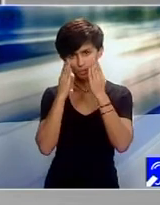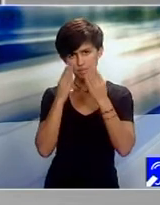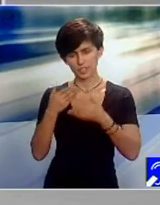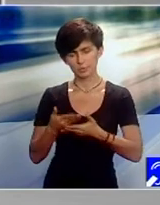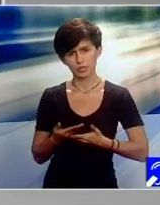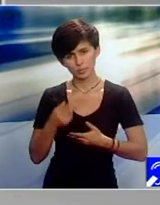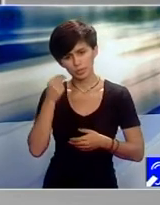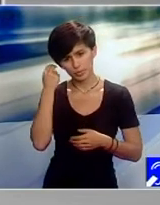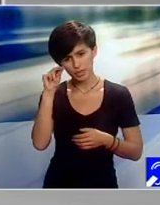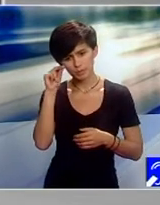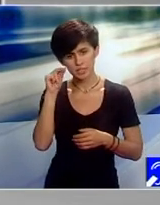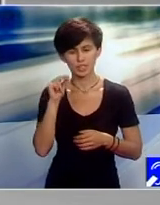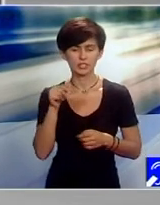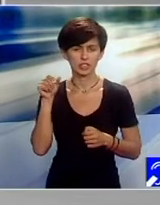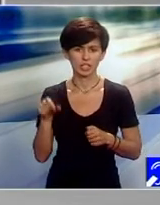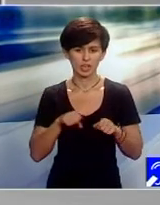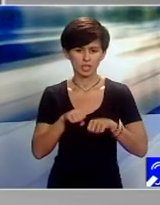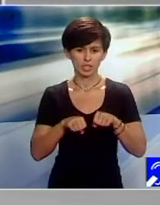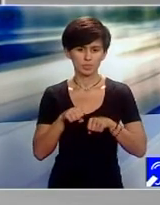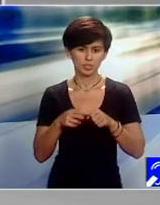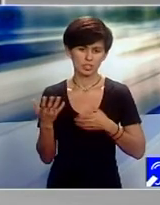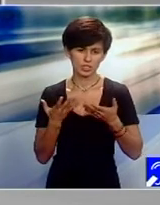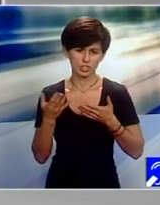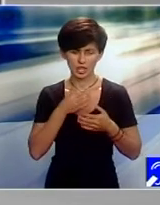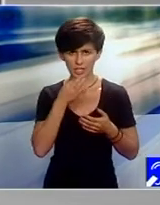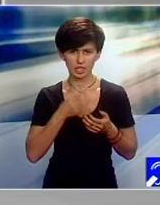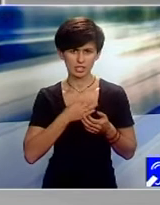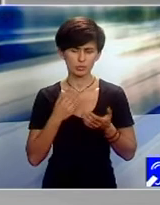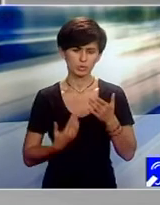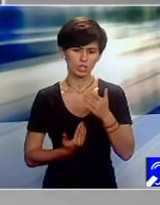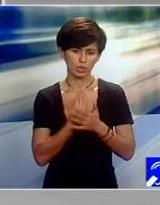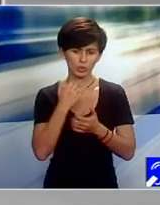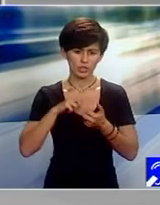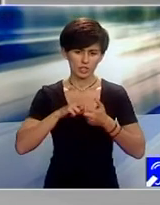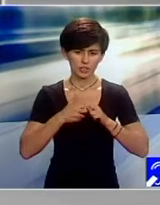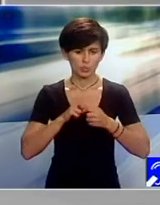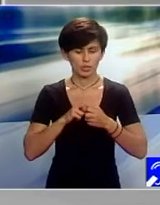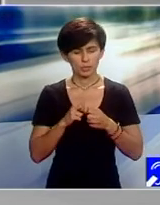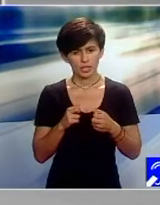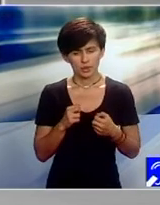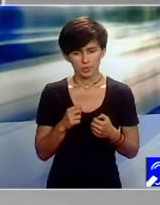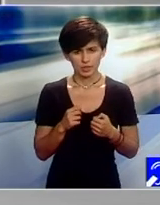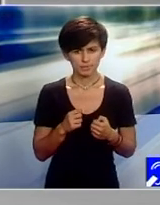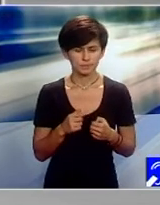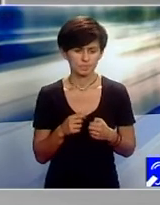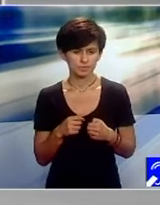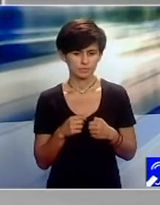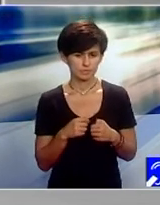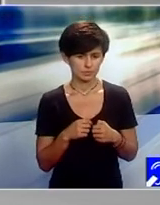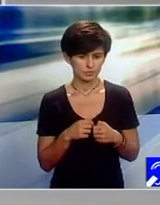mesaje de la bicicliști care ne spun noutăți, ne spun probleme. Sigur că avem